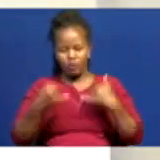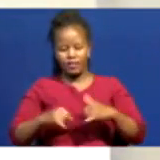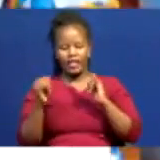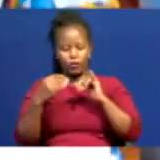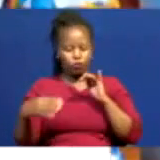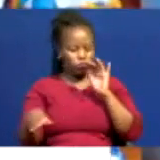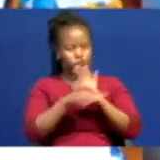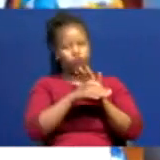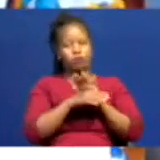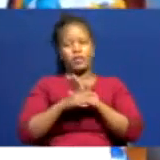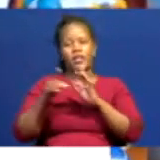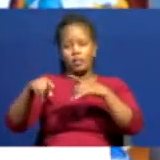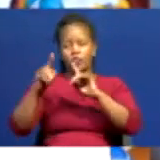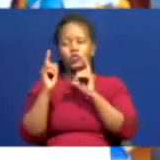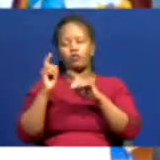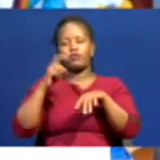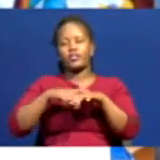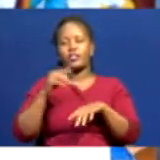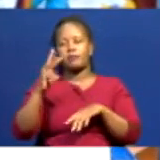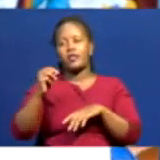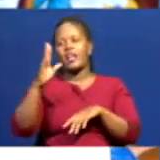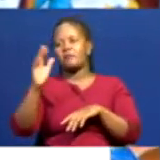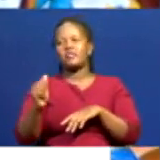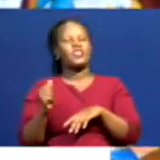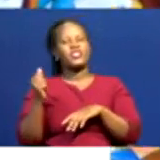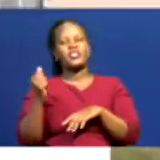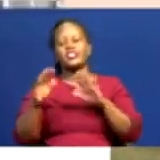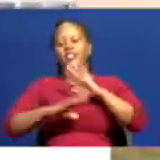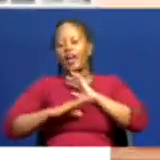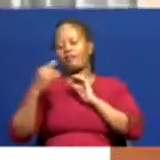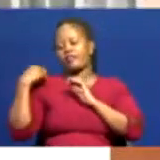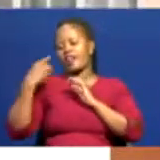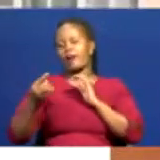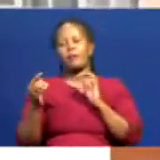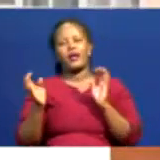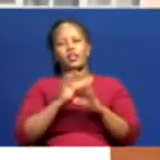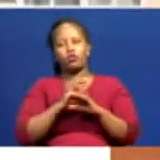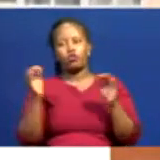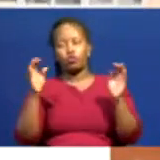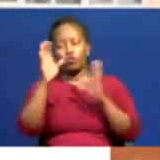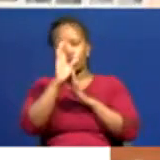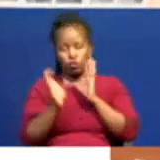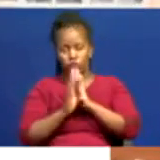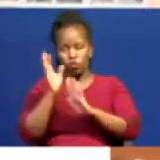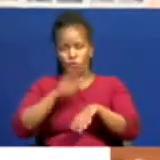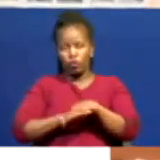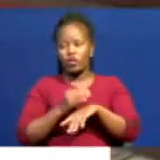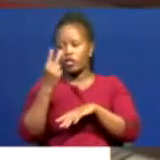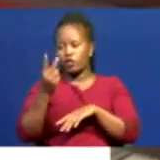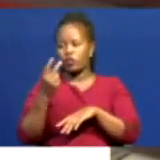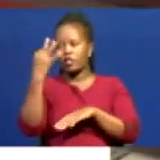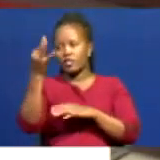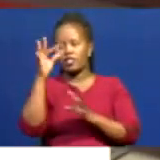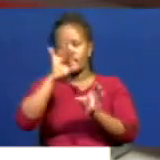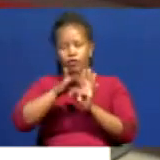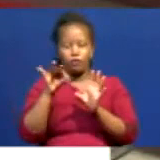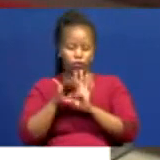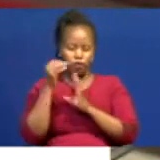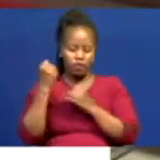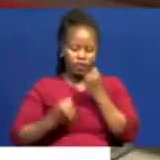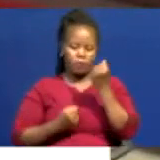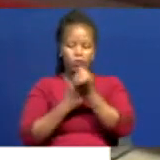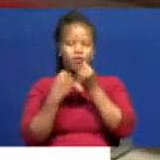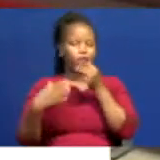huyo alinusurika baada ya wawakilishi wadi kukosa kuafikia kigezo cha kikatiba cha kura 23 cha kuunga mkono kutimuliwa